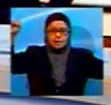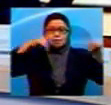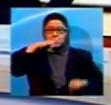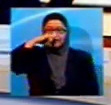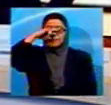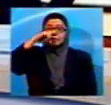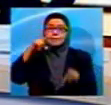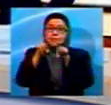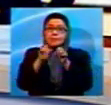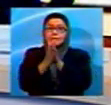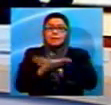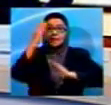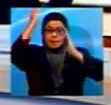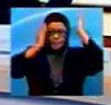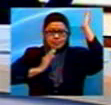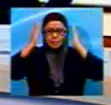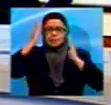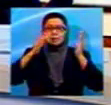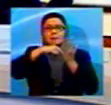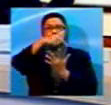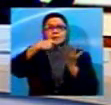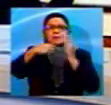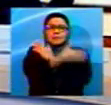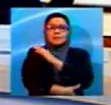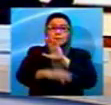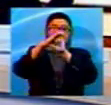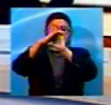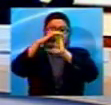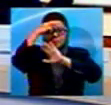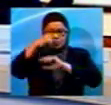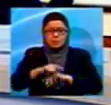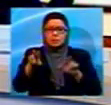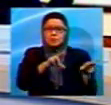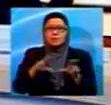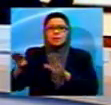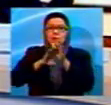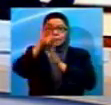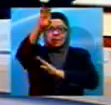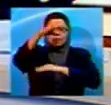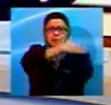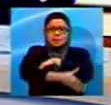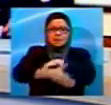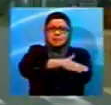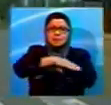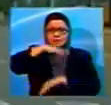bayev telah menjadikan Malaysia sebagai antara negara contoh dalam perancangan Pembangunan di negara